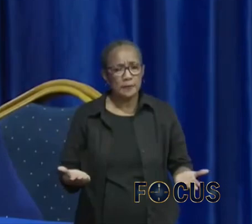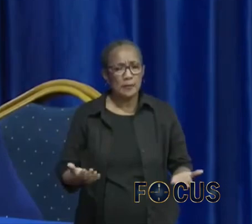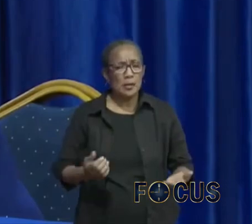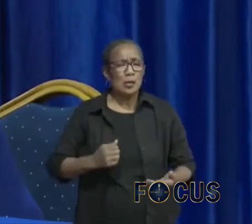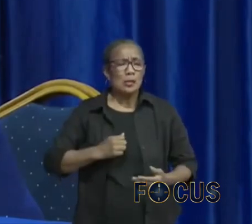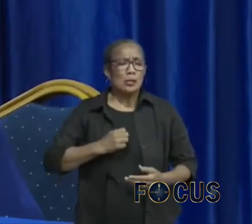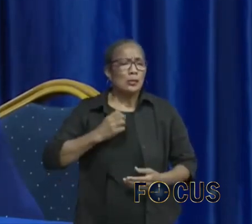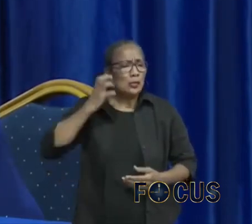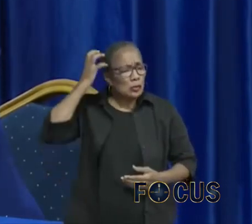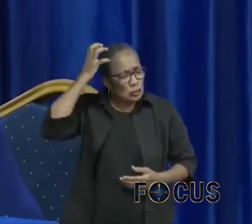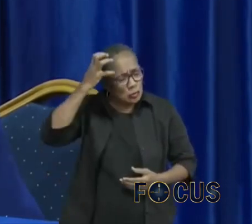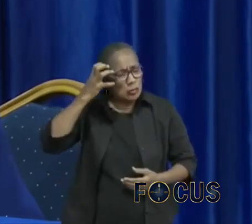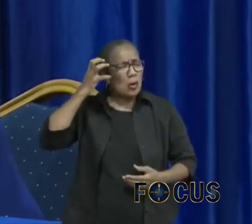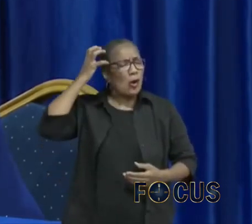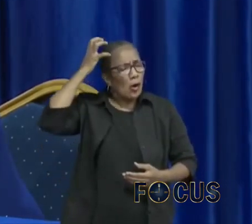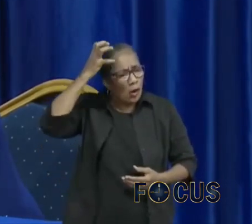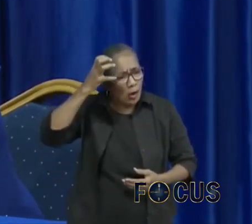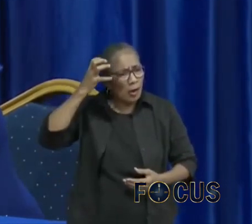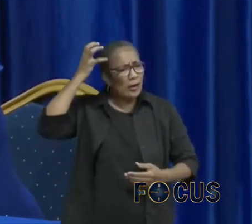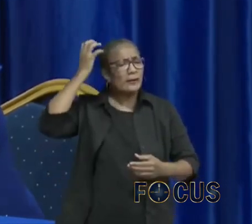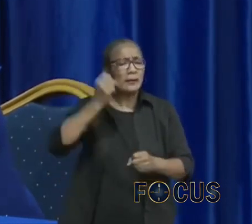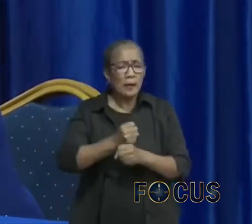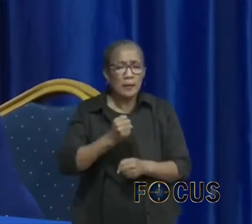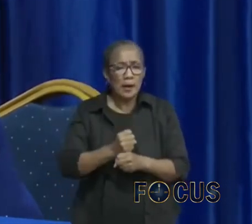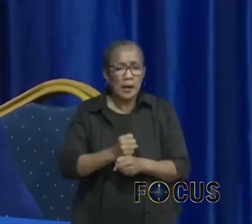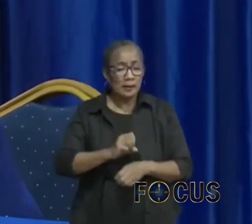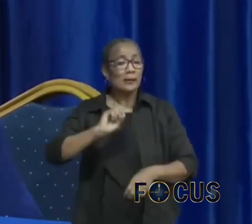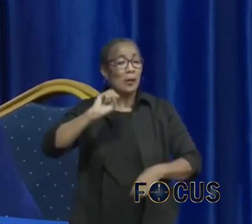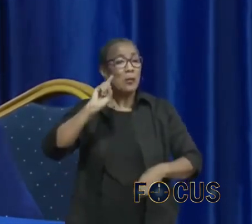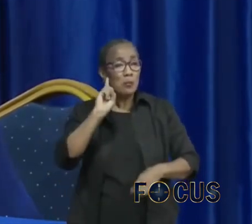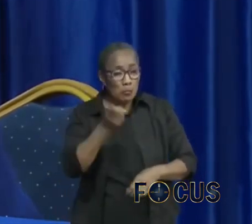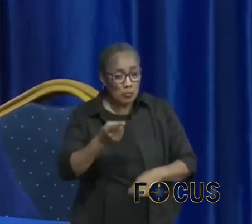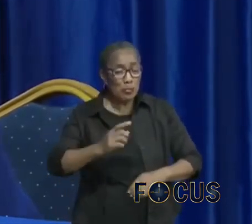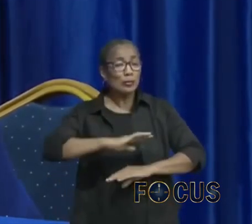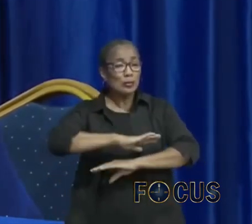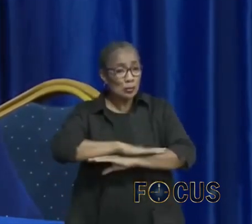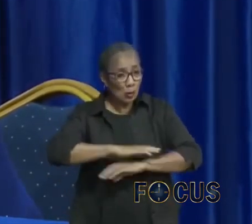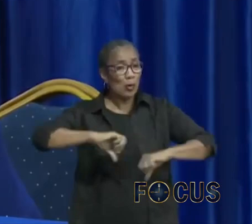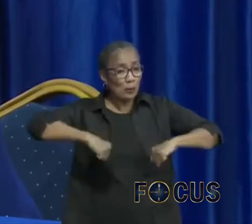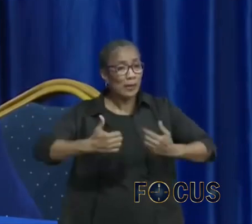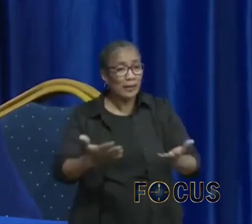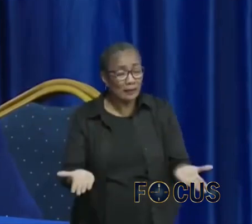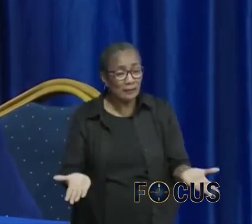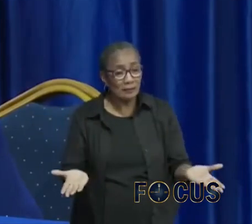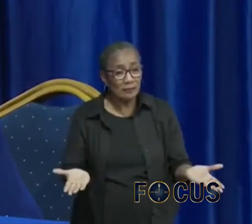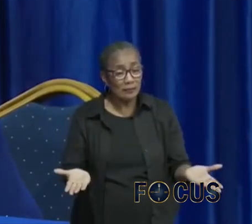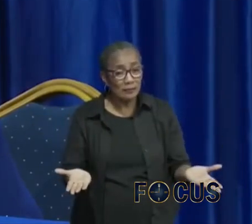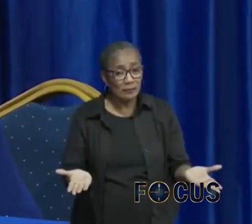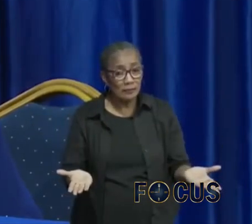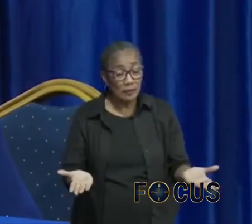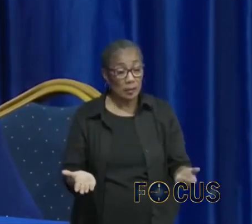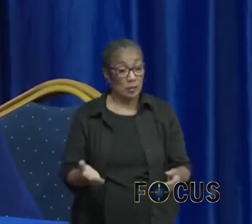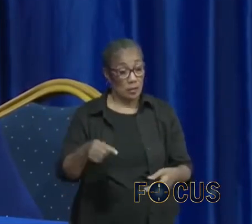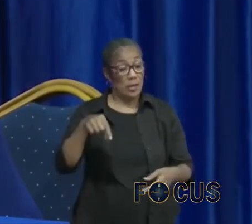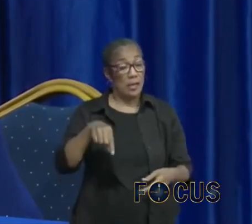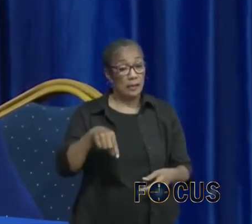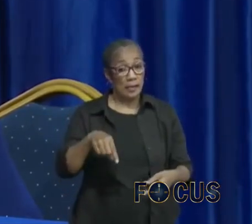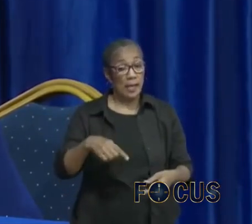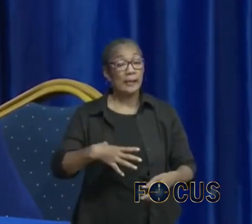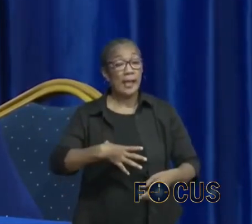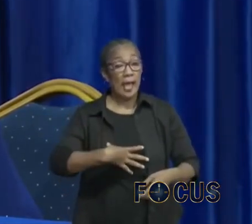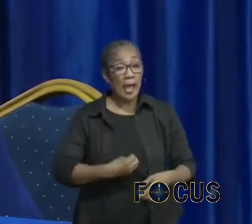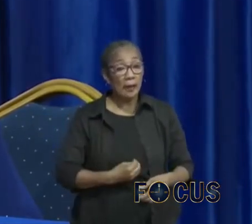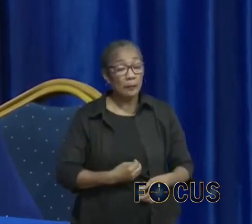bezorgd zijn van, kunnen we dat nou wel doen, ons kind naar school laten gaan? Nou, je hebt net de